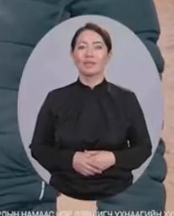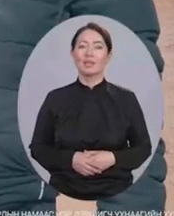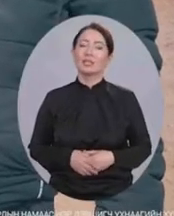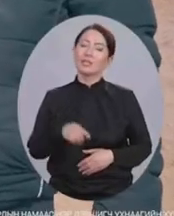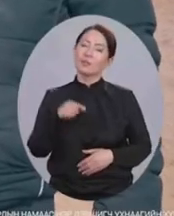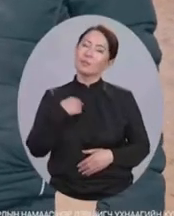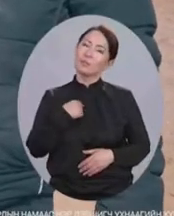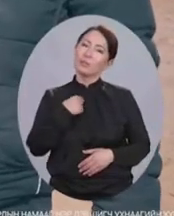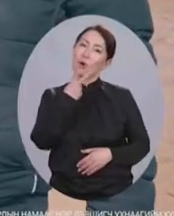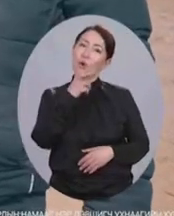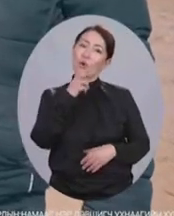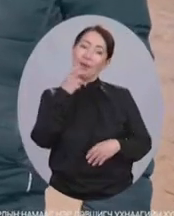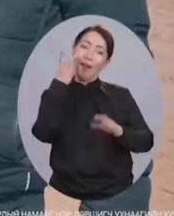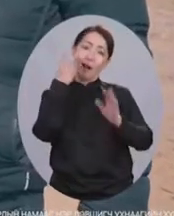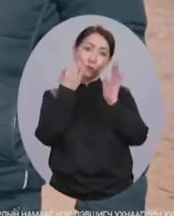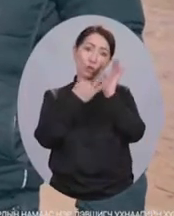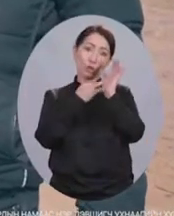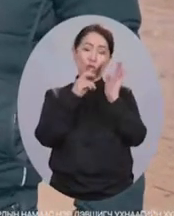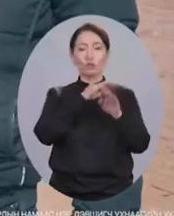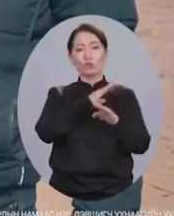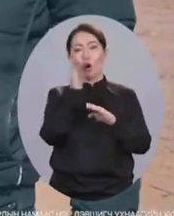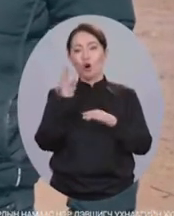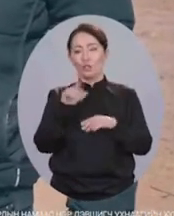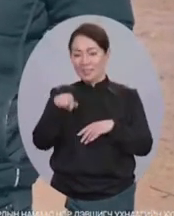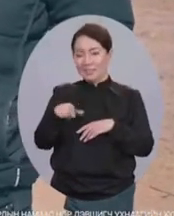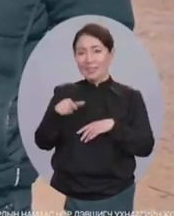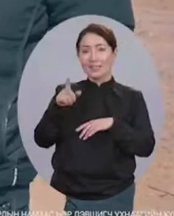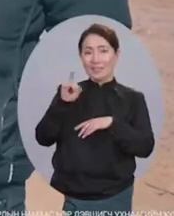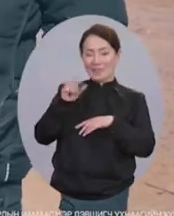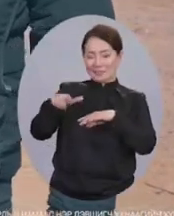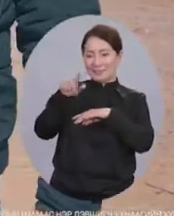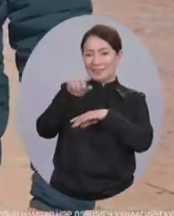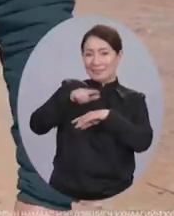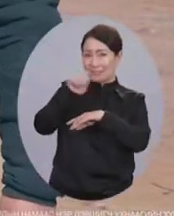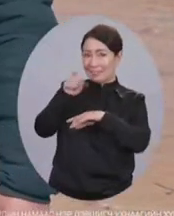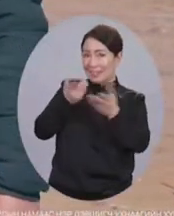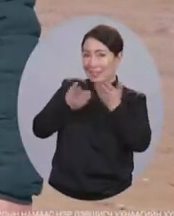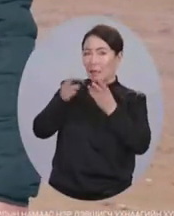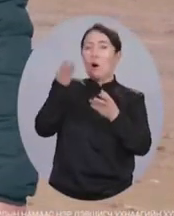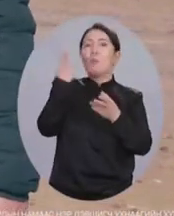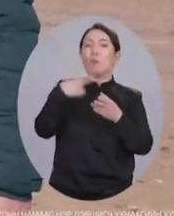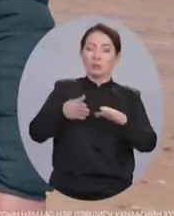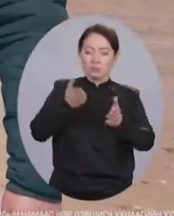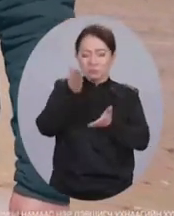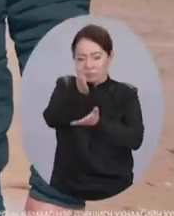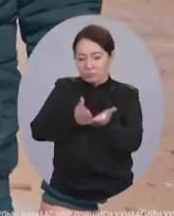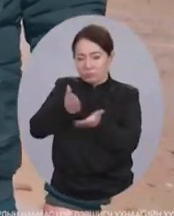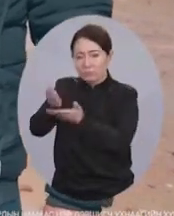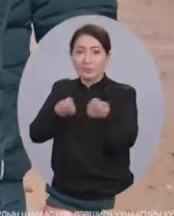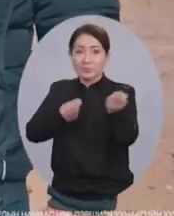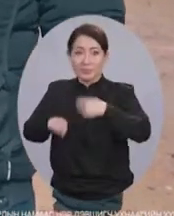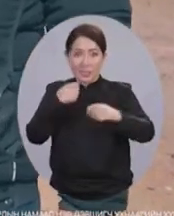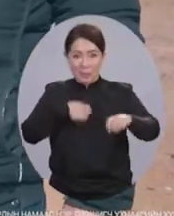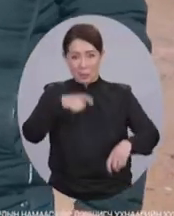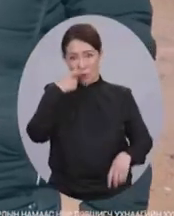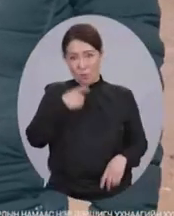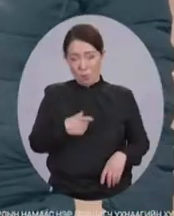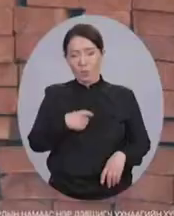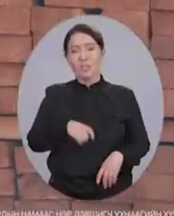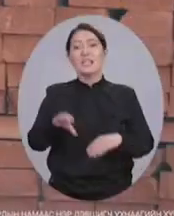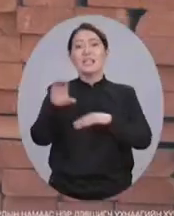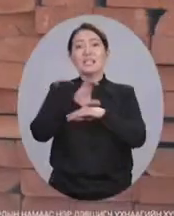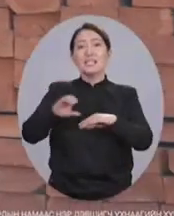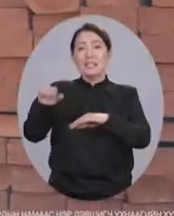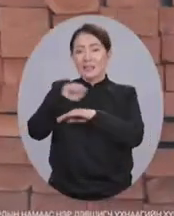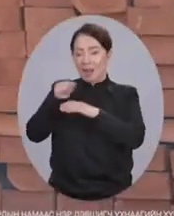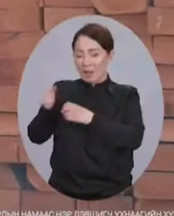Би энэ 17 оноос хойш хялган зах зээл мод модон материал төсөж борлуулж зардаг.